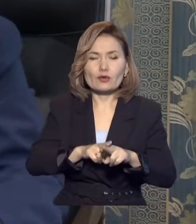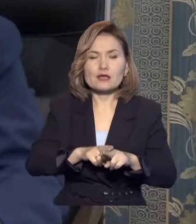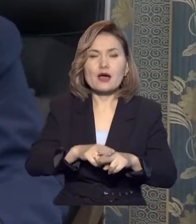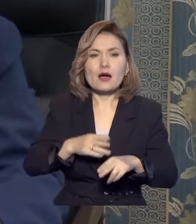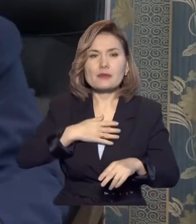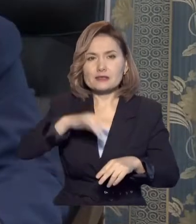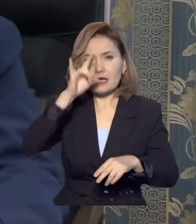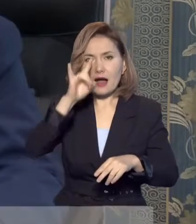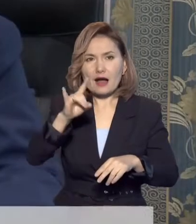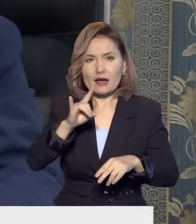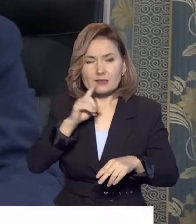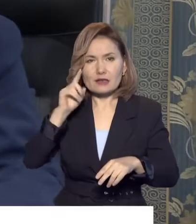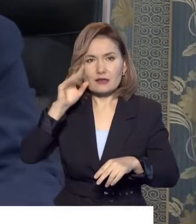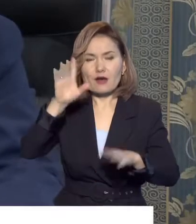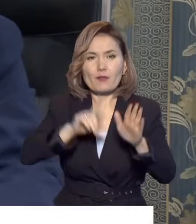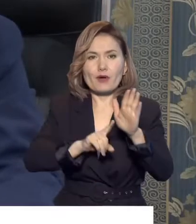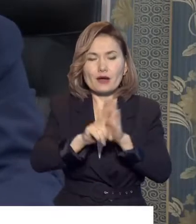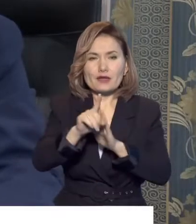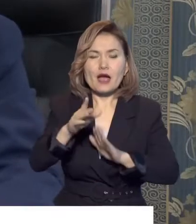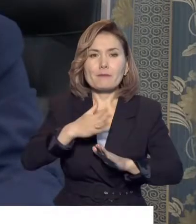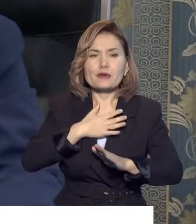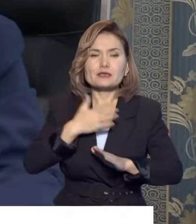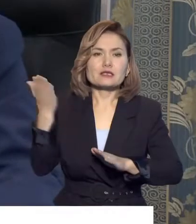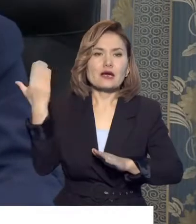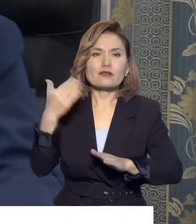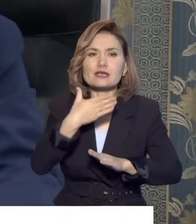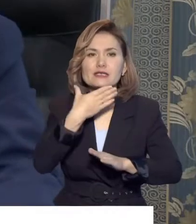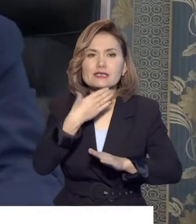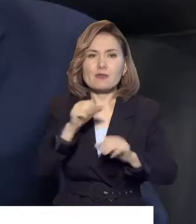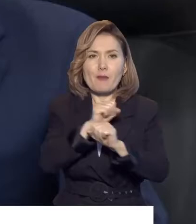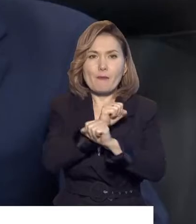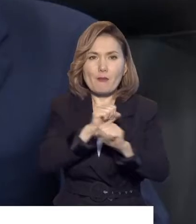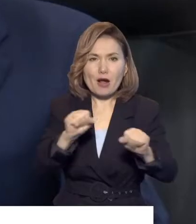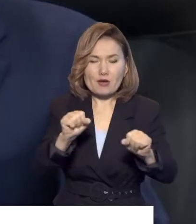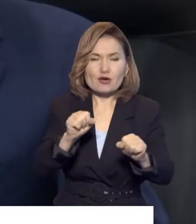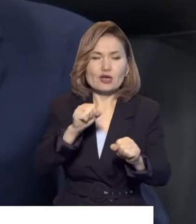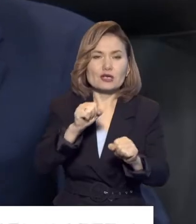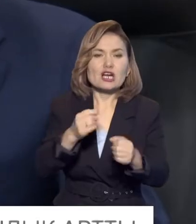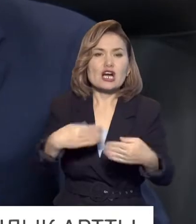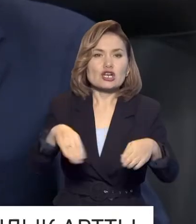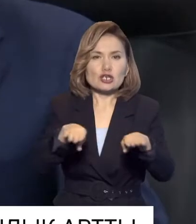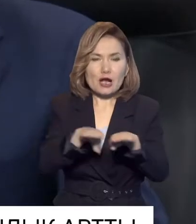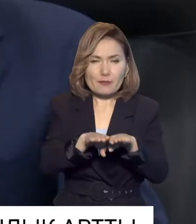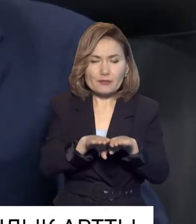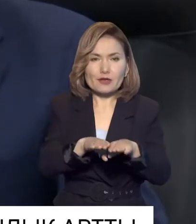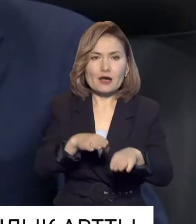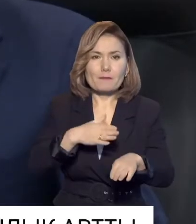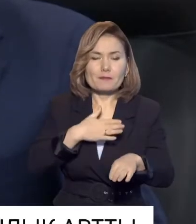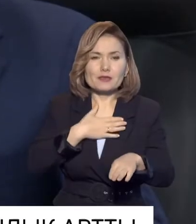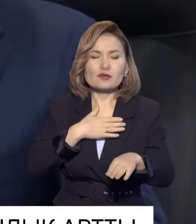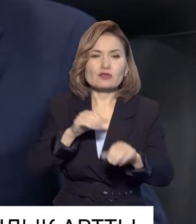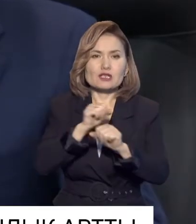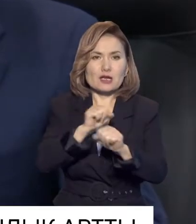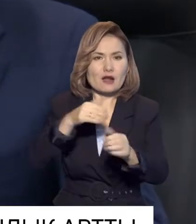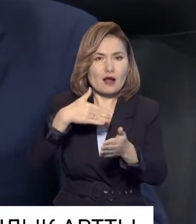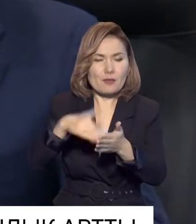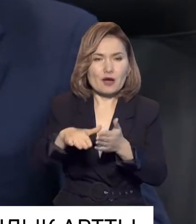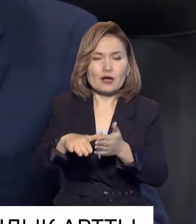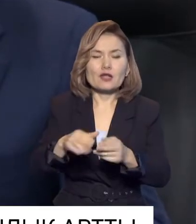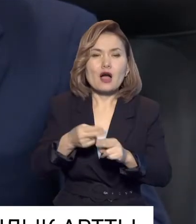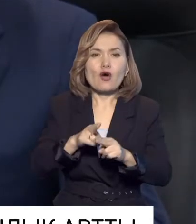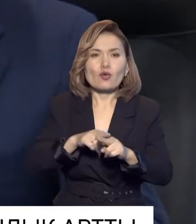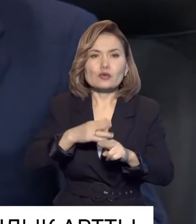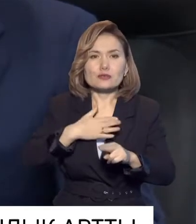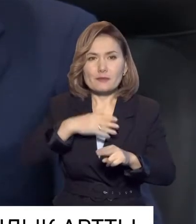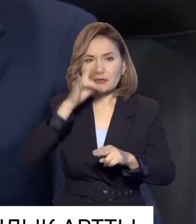біз ядролық қарудан бас тарттық. Жылдың соңына дейін егемендік алғанына 18 мемлекет